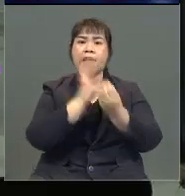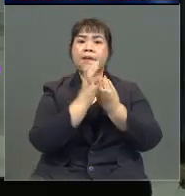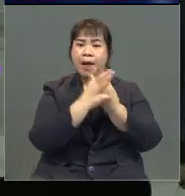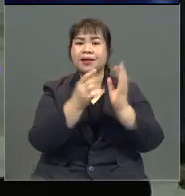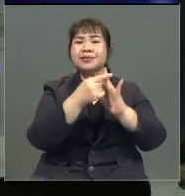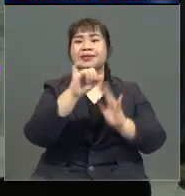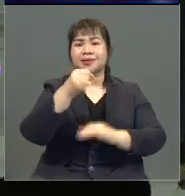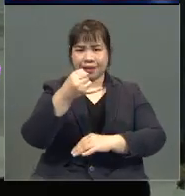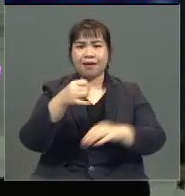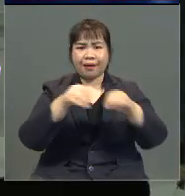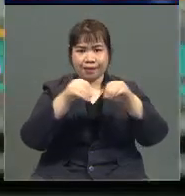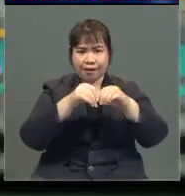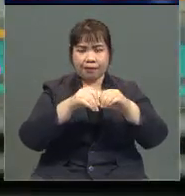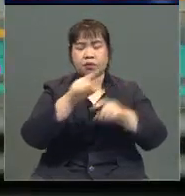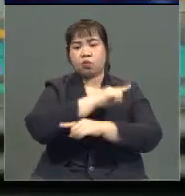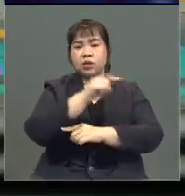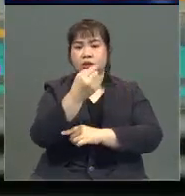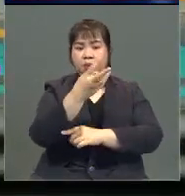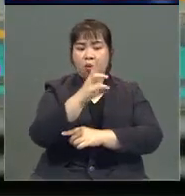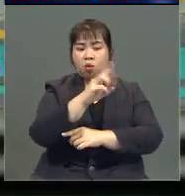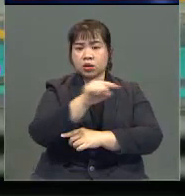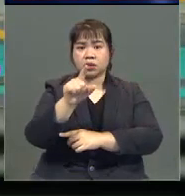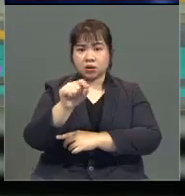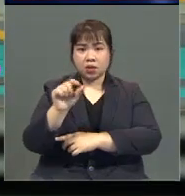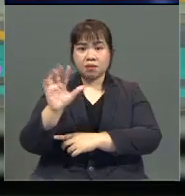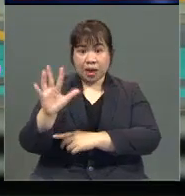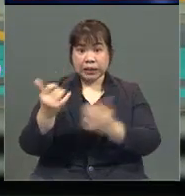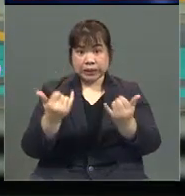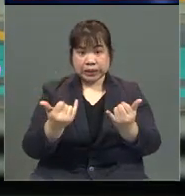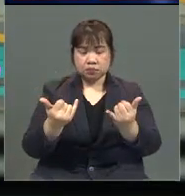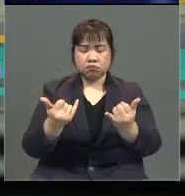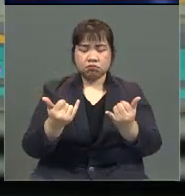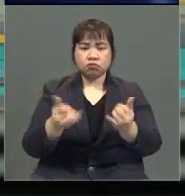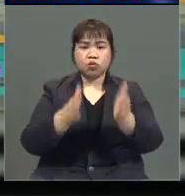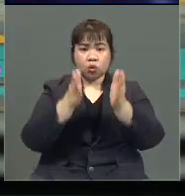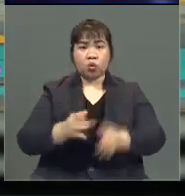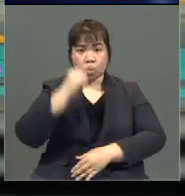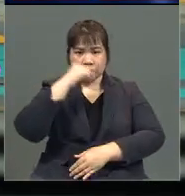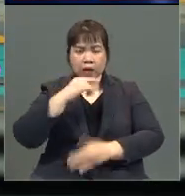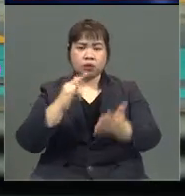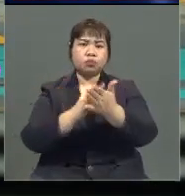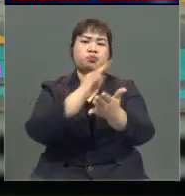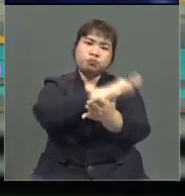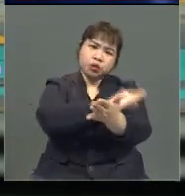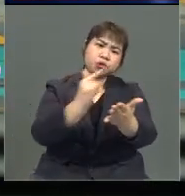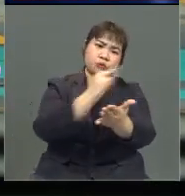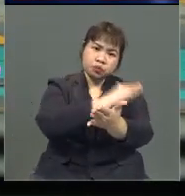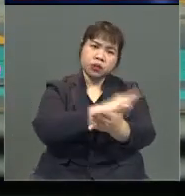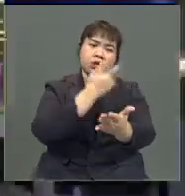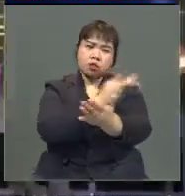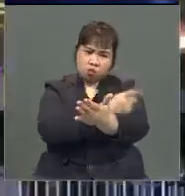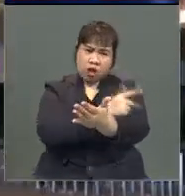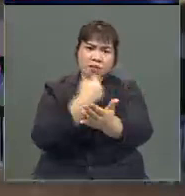เจที่กำลังจะมาถึงในวันที่ 16ถึง 25ตุลาคมซึ่งจะมีคนไทยเดินทางไปเที่ยวยัง